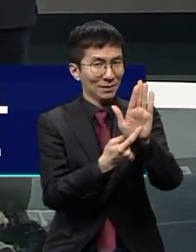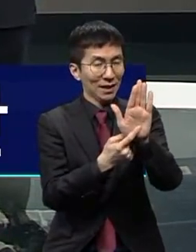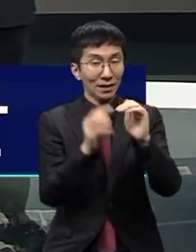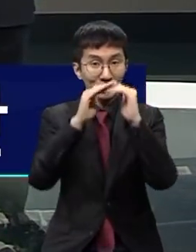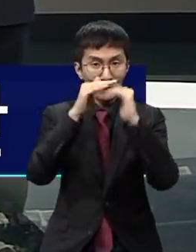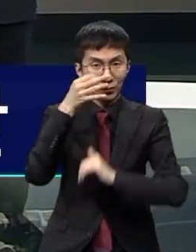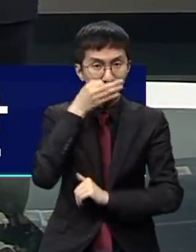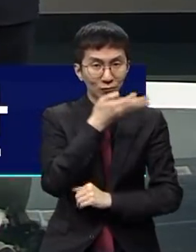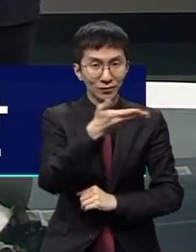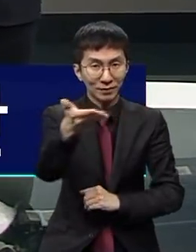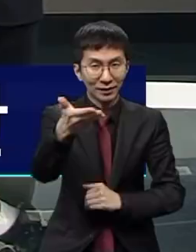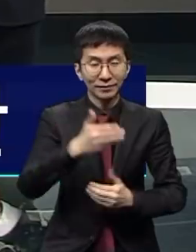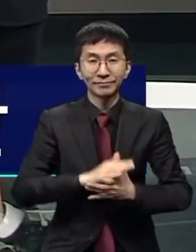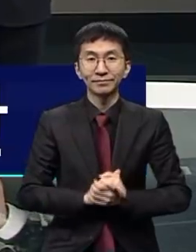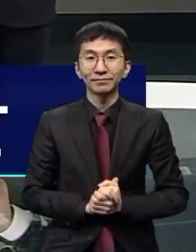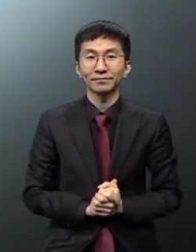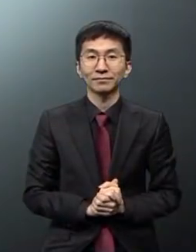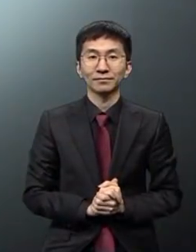김영래 기자.